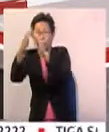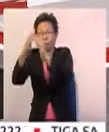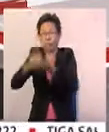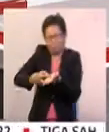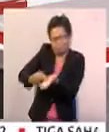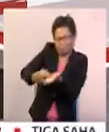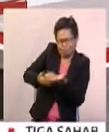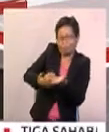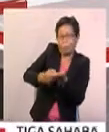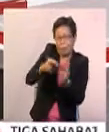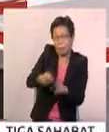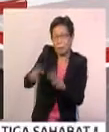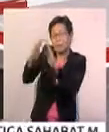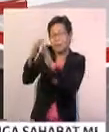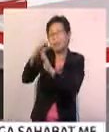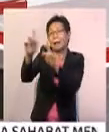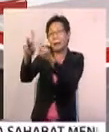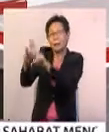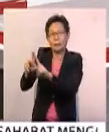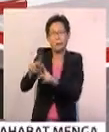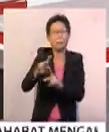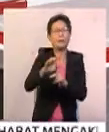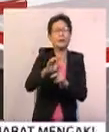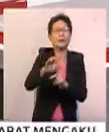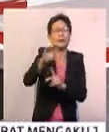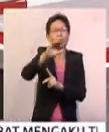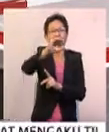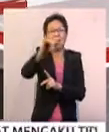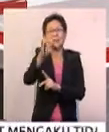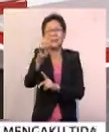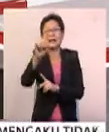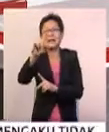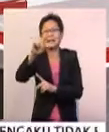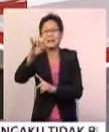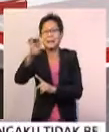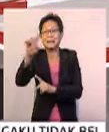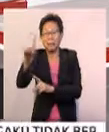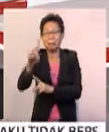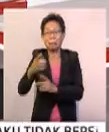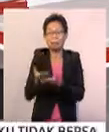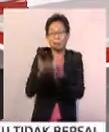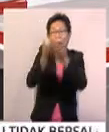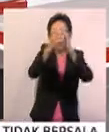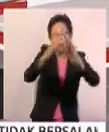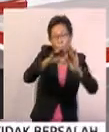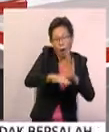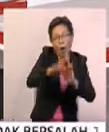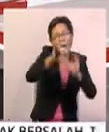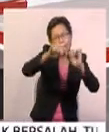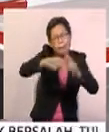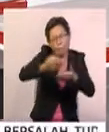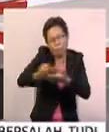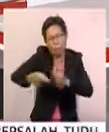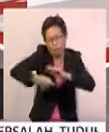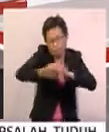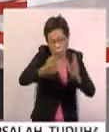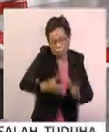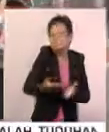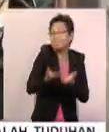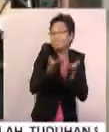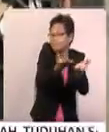perumahan, perancangan bandar dan desa Jagdeep Singh Deo yang menawarkan rumah kos rendah dan mampu milik kepada penyewa